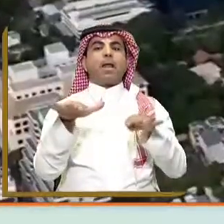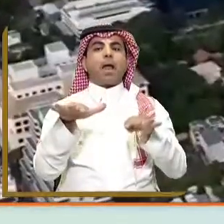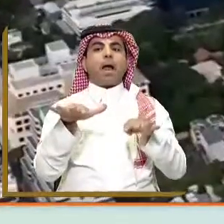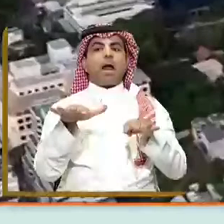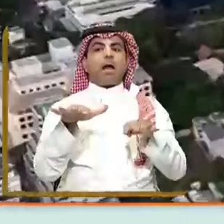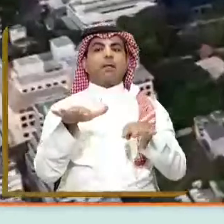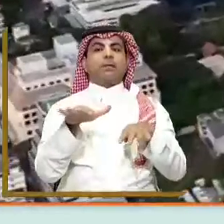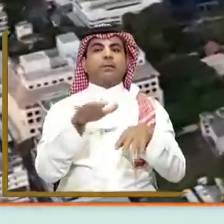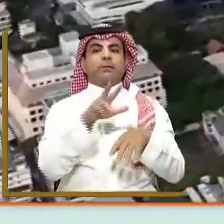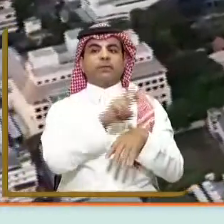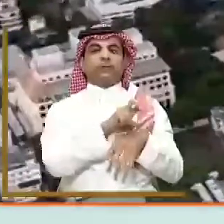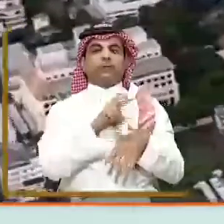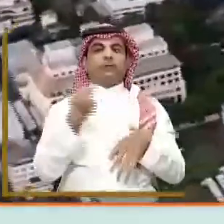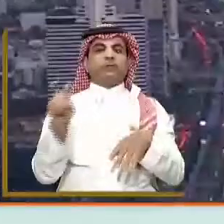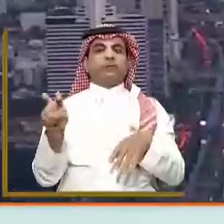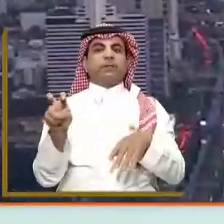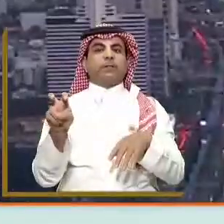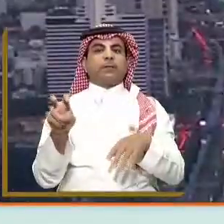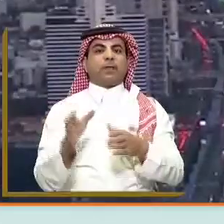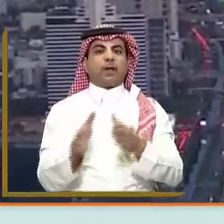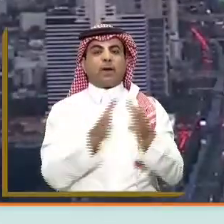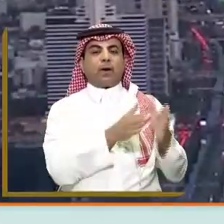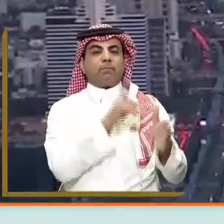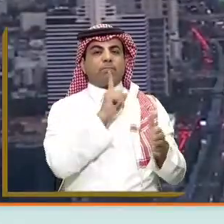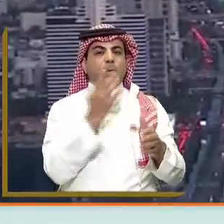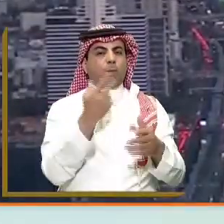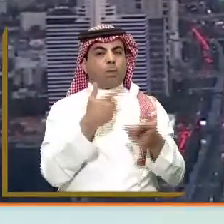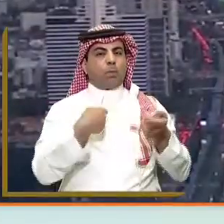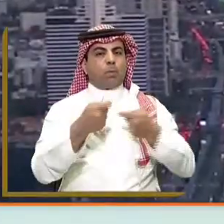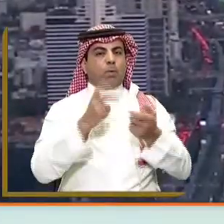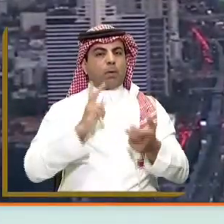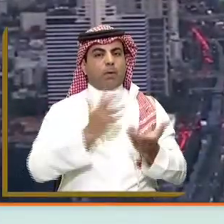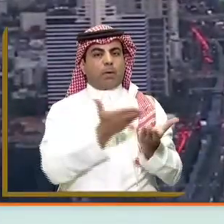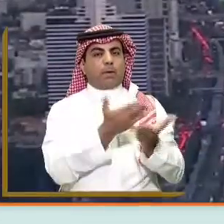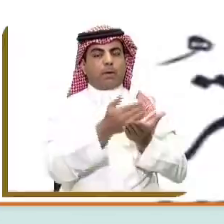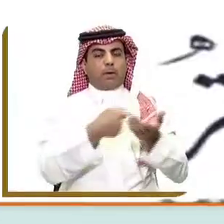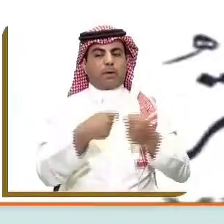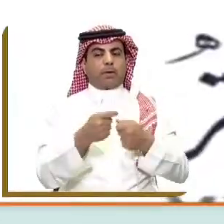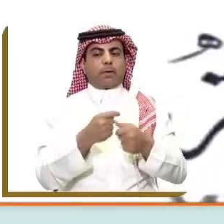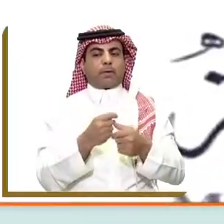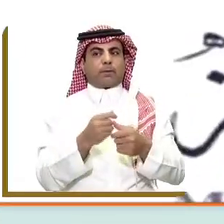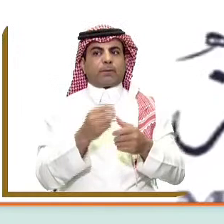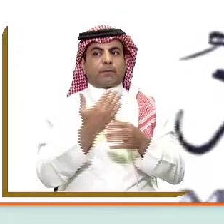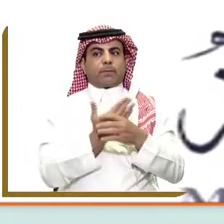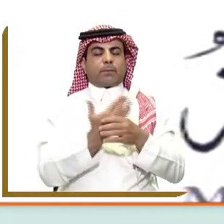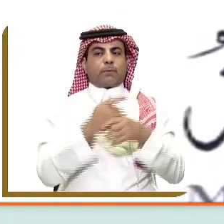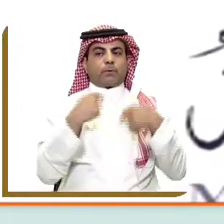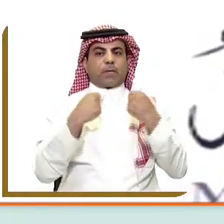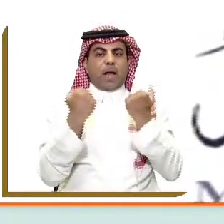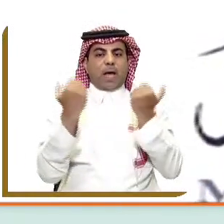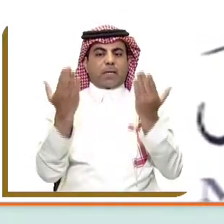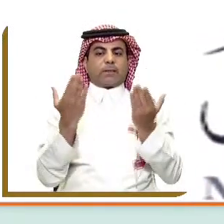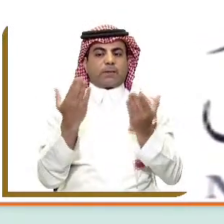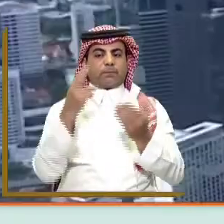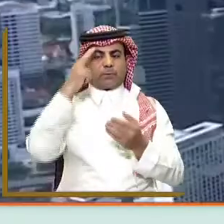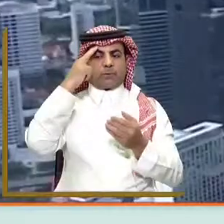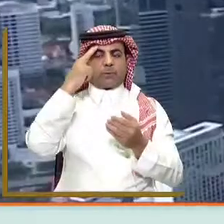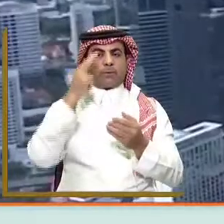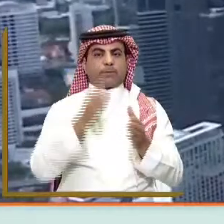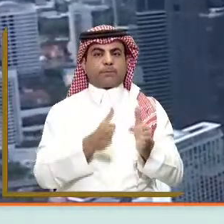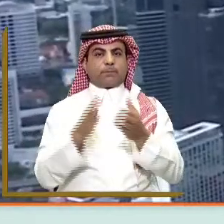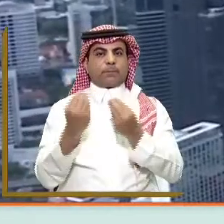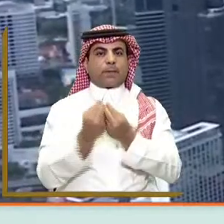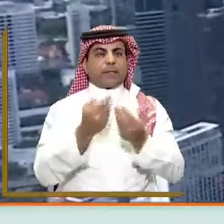في 2020. وبحسب المعلومات الصادرة من موقع وزارة الخارجية في السعودية،